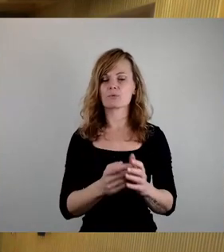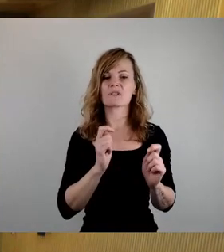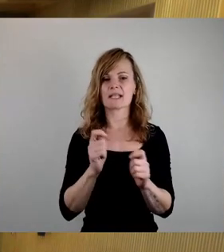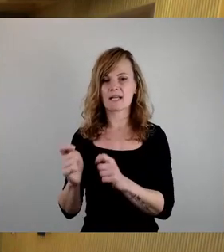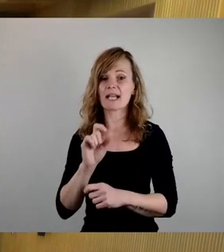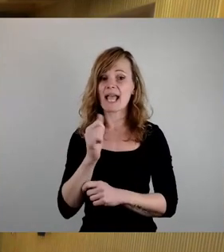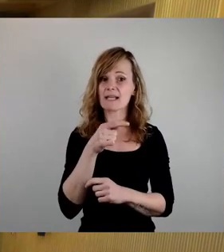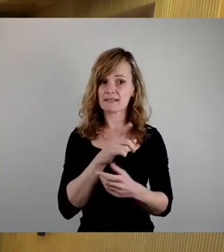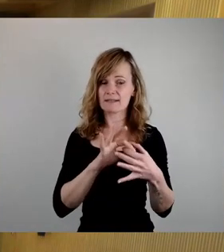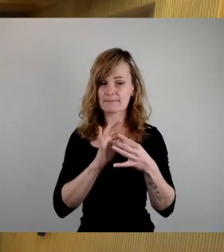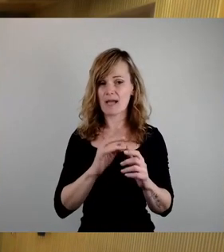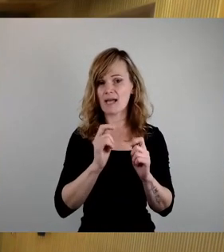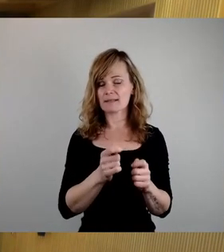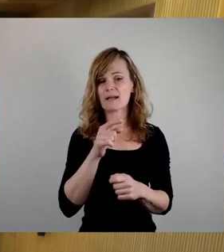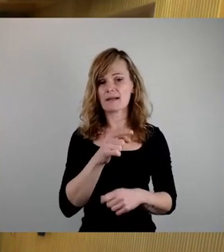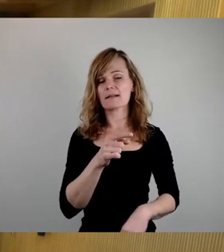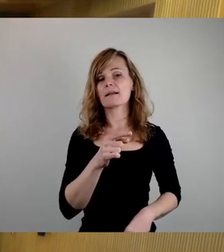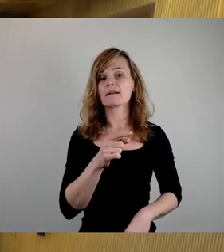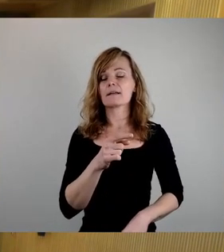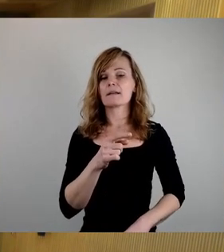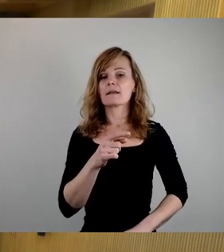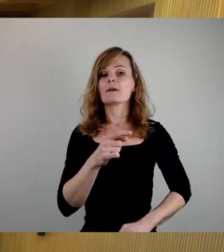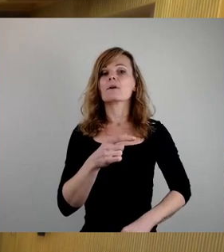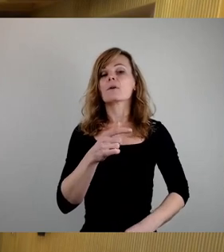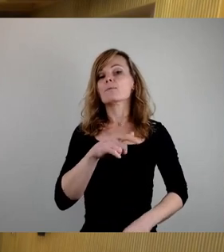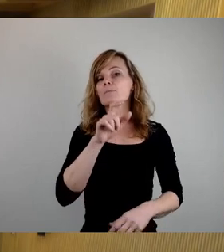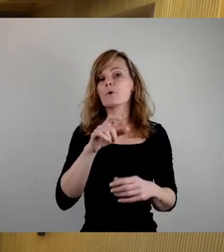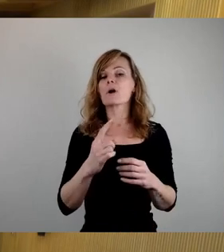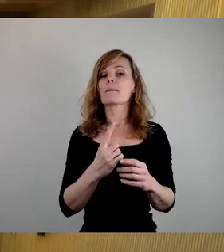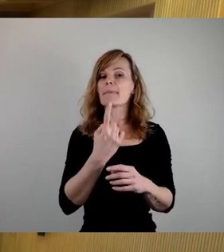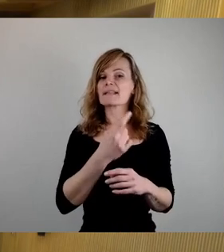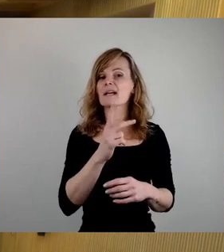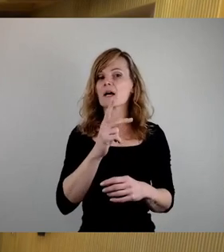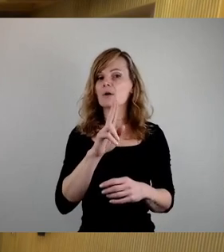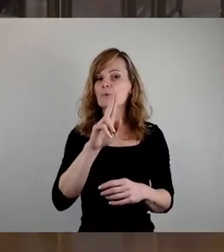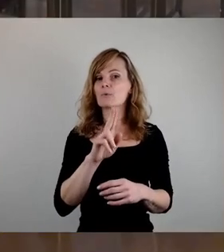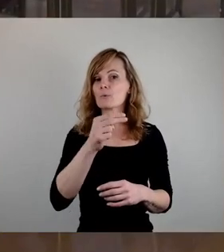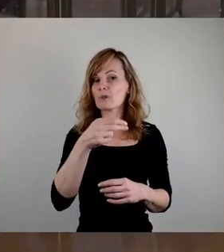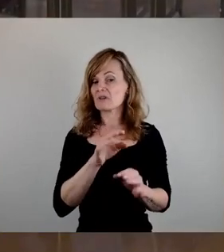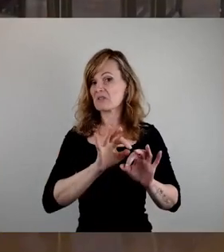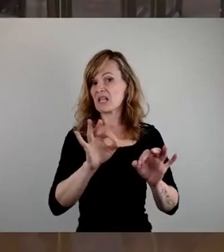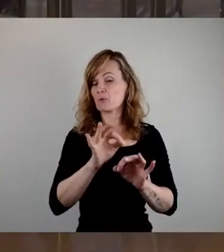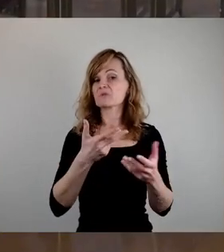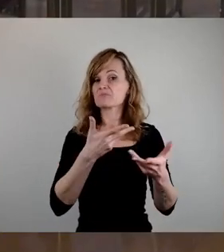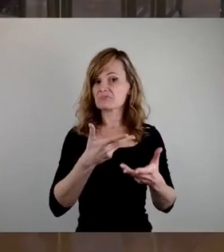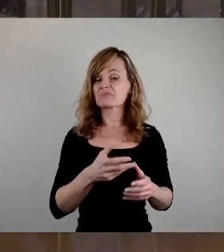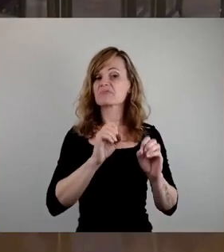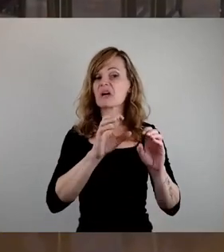Geschäftsordnungsantrag wäre, nach dem, was der Bürgermeister Kühn ja vortrefflich in dem Fall ausgeführt hat.